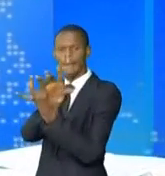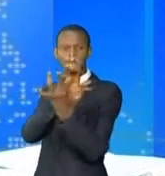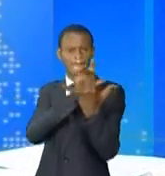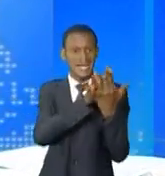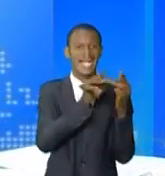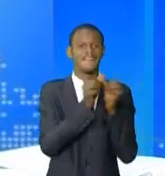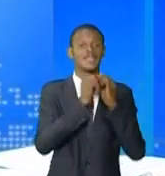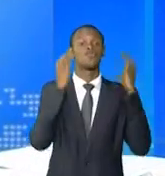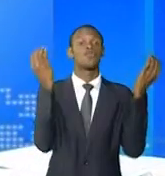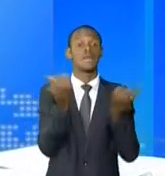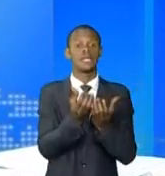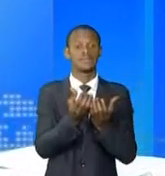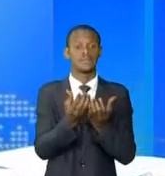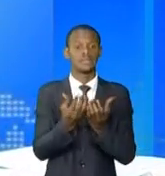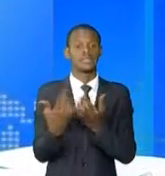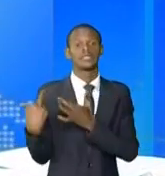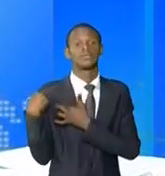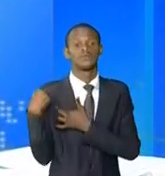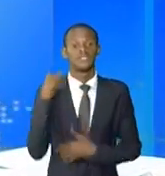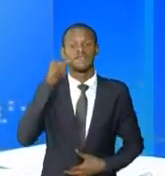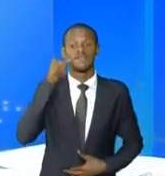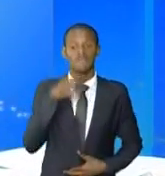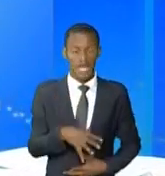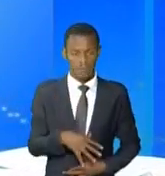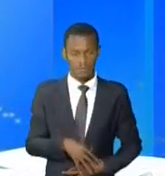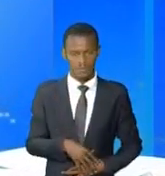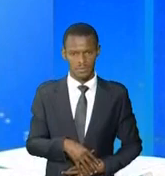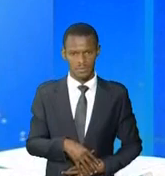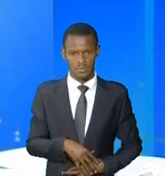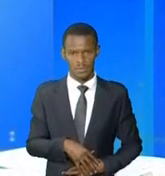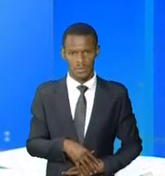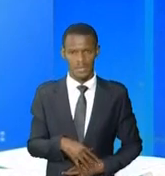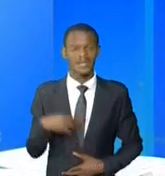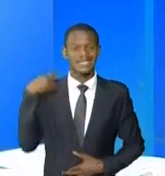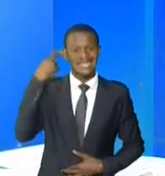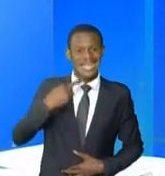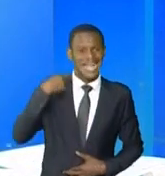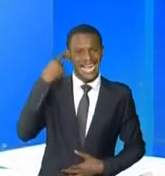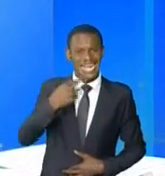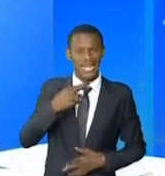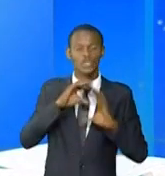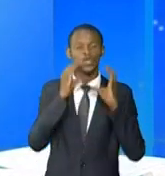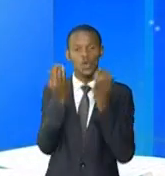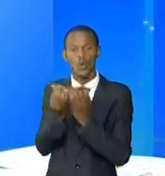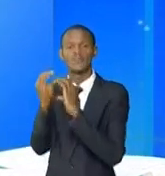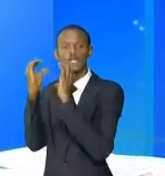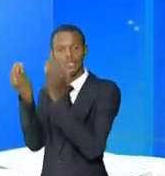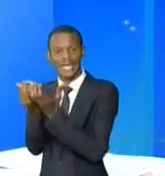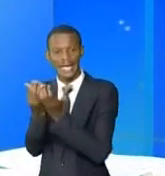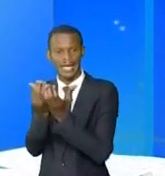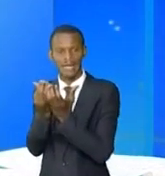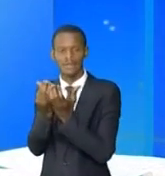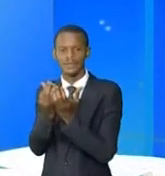féminin, une initiative à encourager. Cette radio a été visitée par les représentants de l'UNESCO en République démocratique du Congo, comme nous